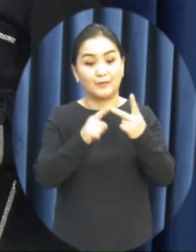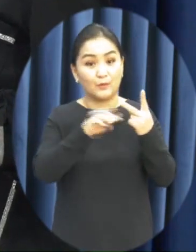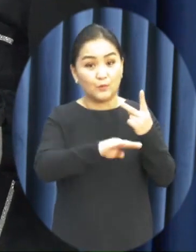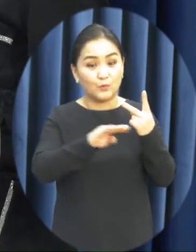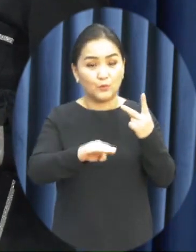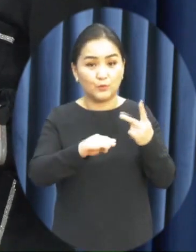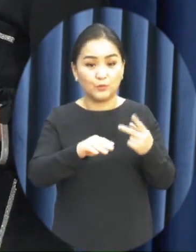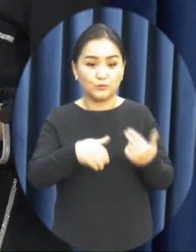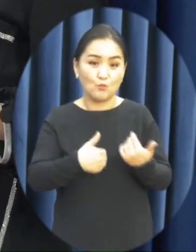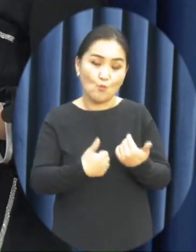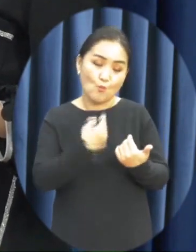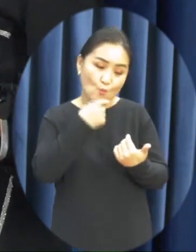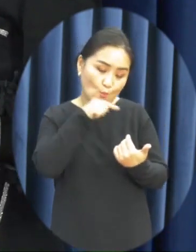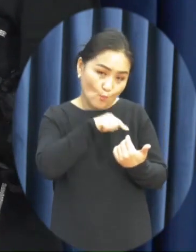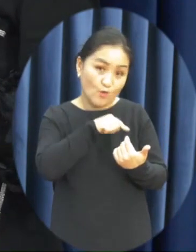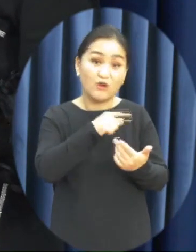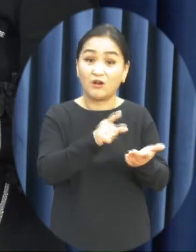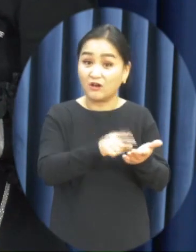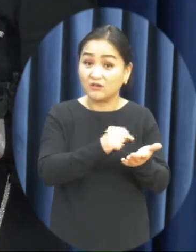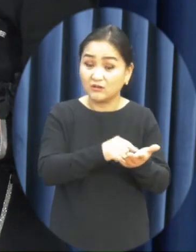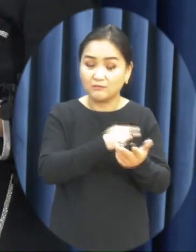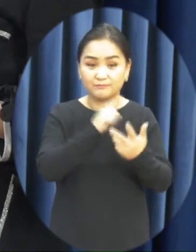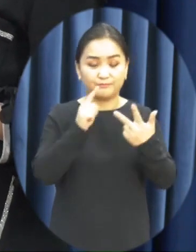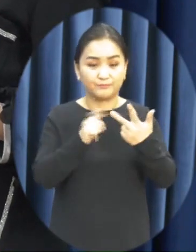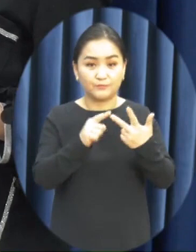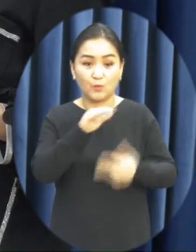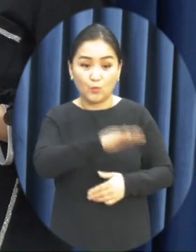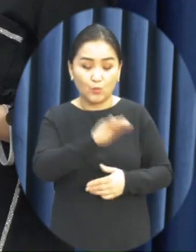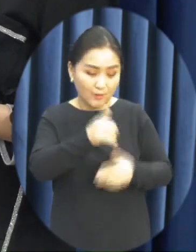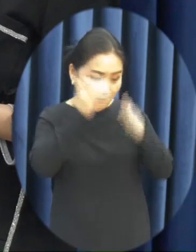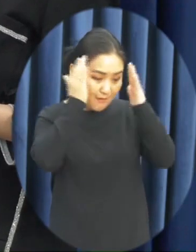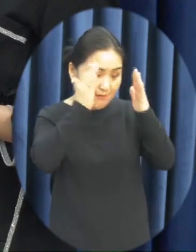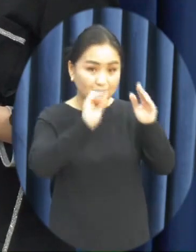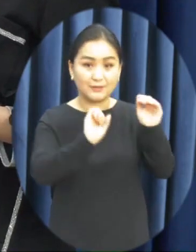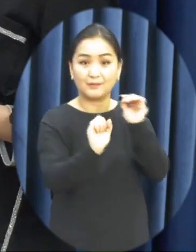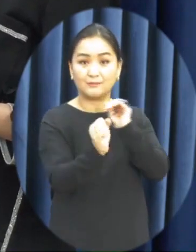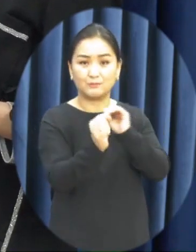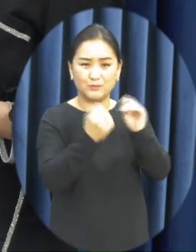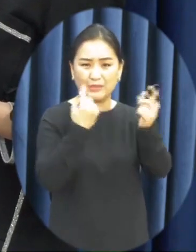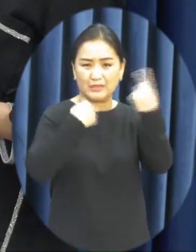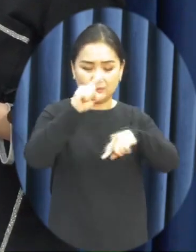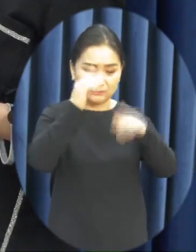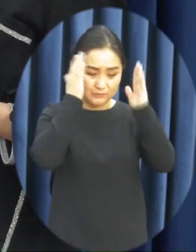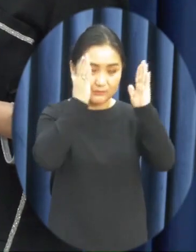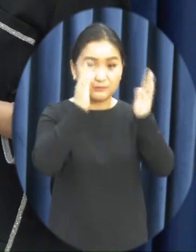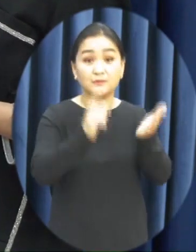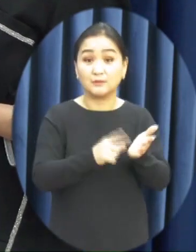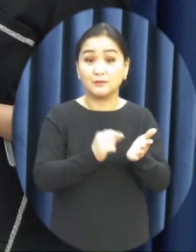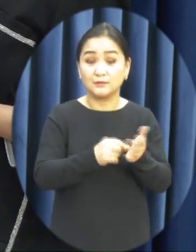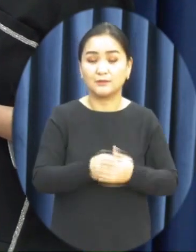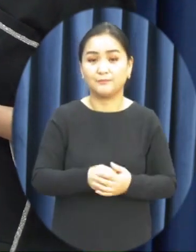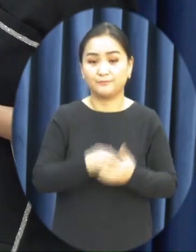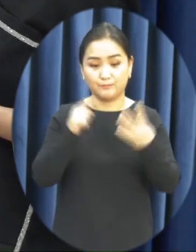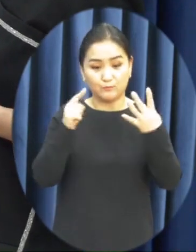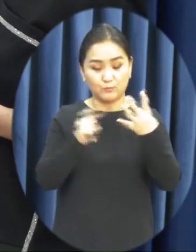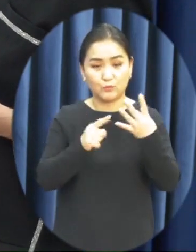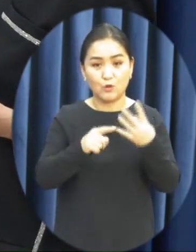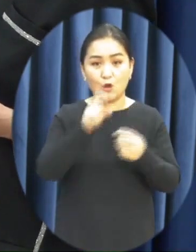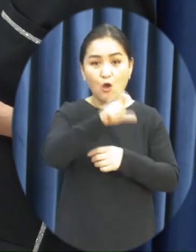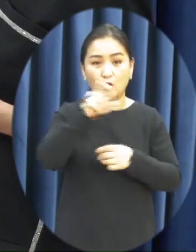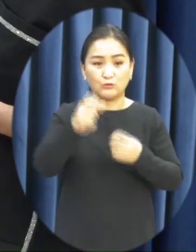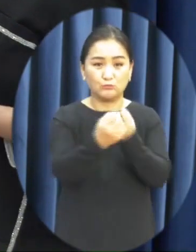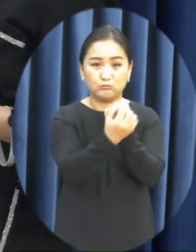ལས དག འག ཁོ ལས ཁེད ཁེད དང དགོ ཐུག སྤྲག ཁེ པའི སུག